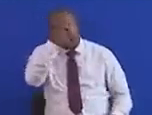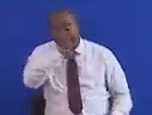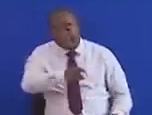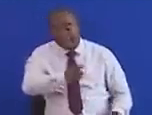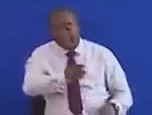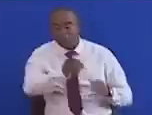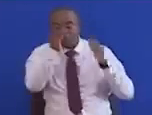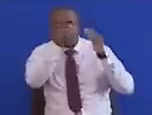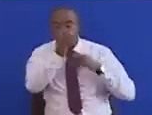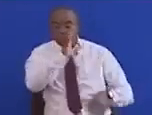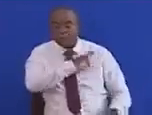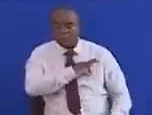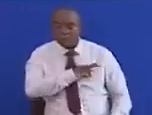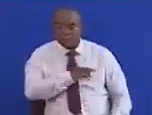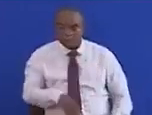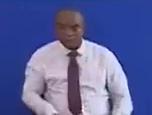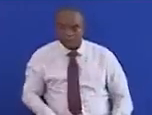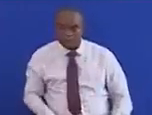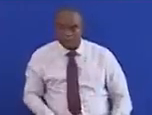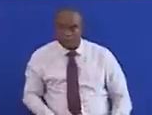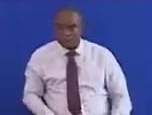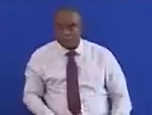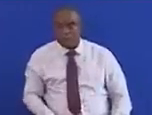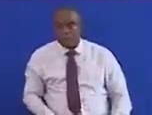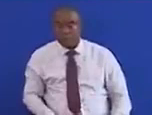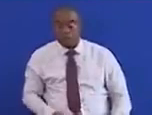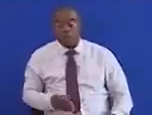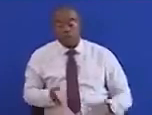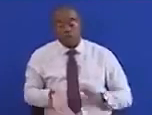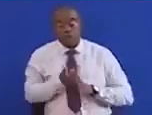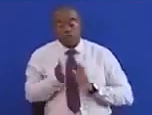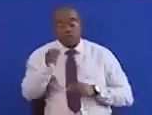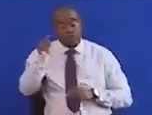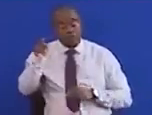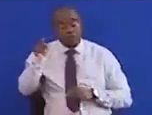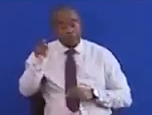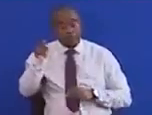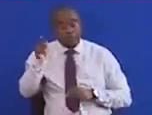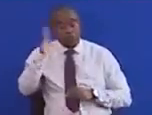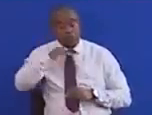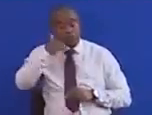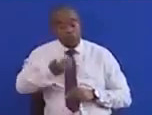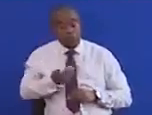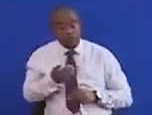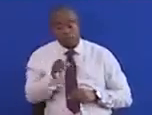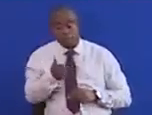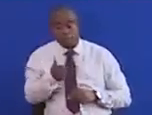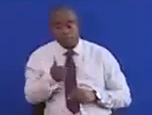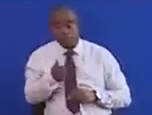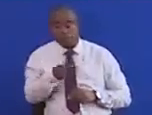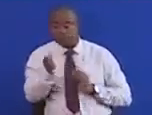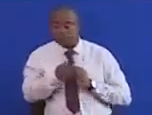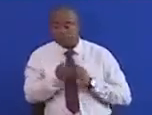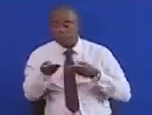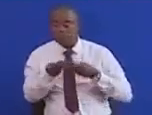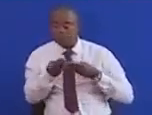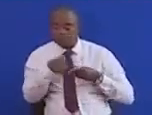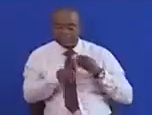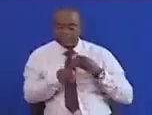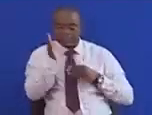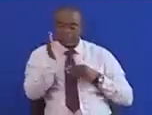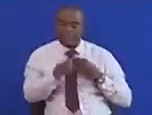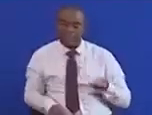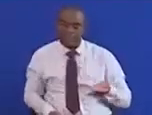ajira. Mheshimiwa Spika, toka siku ile ya kwanza ambayo nadhani hatujamaliza mwezi, jambo hili tulilipokea ndani ya